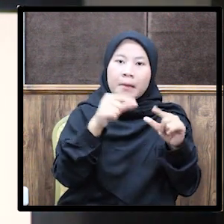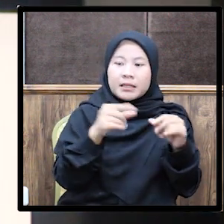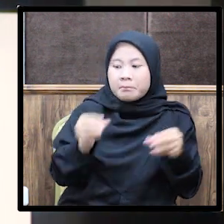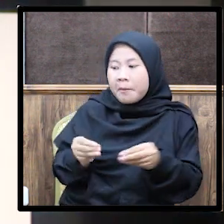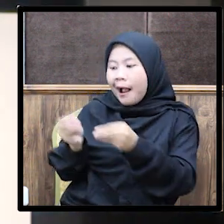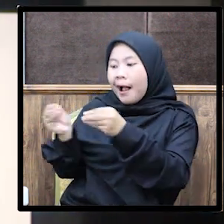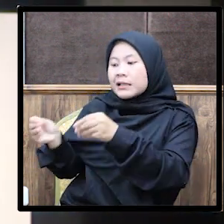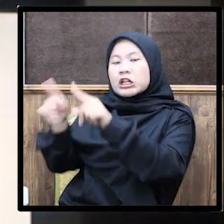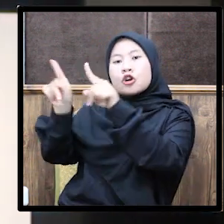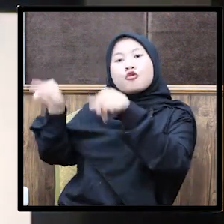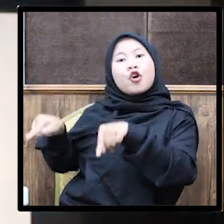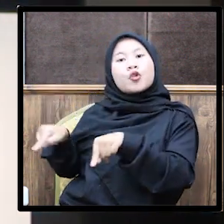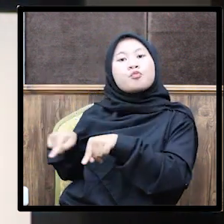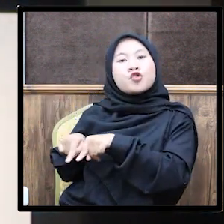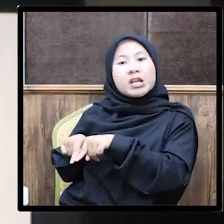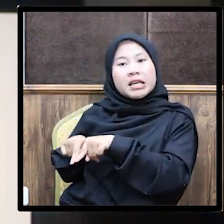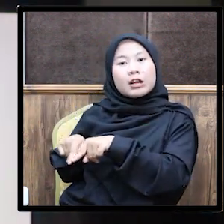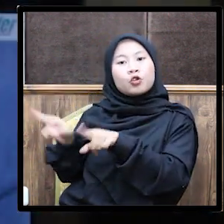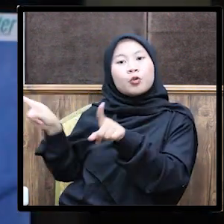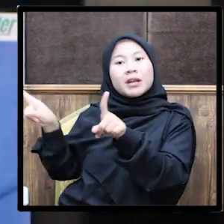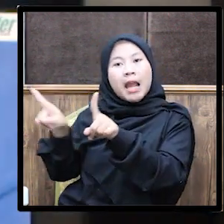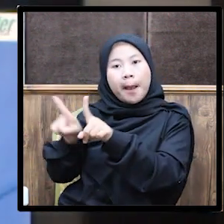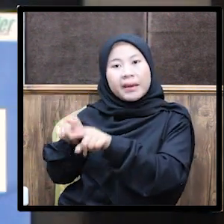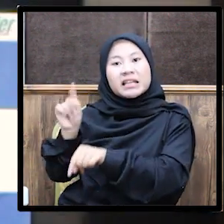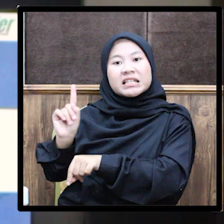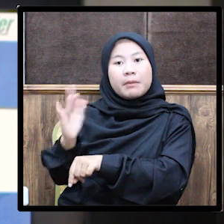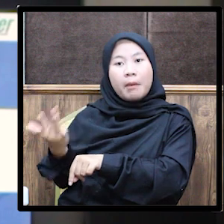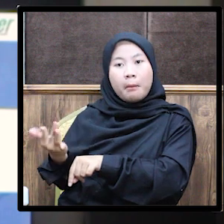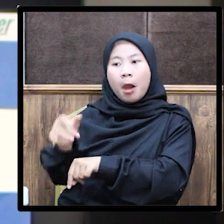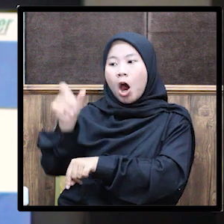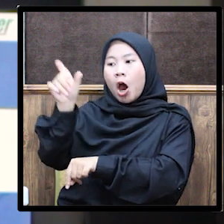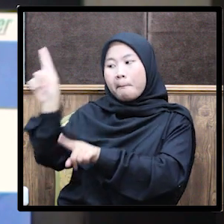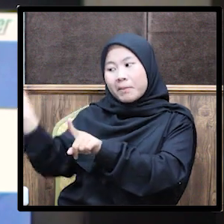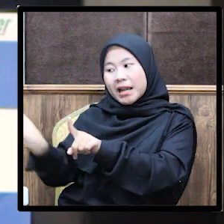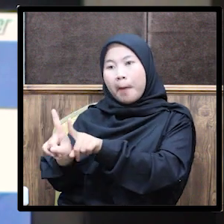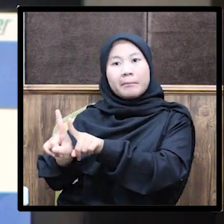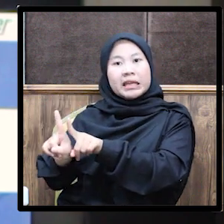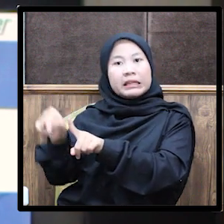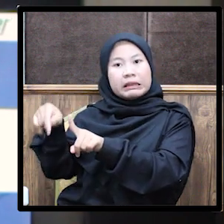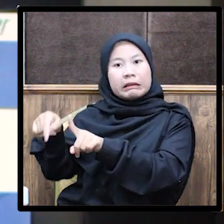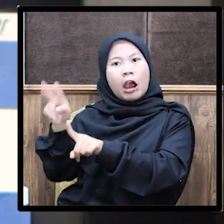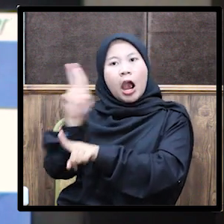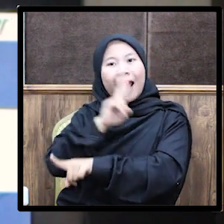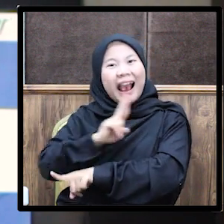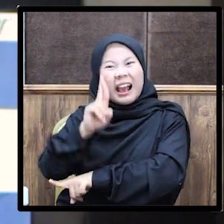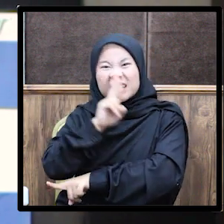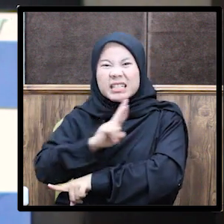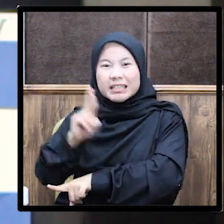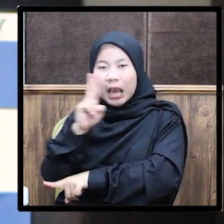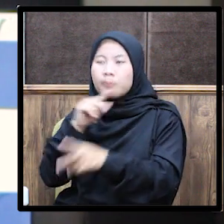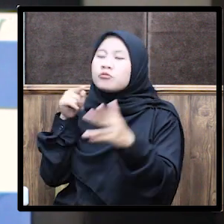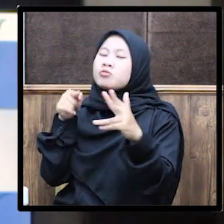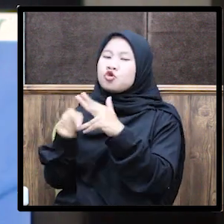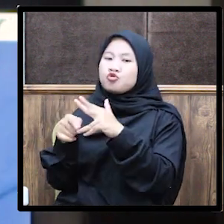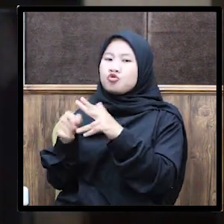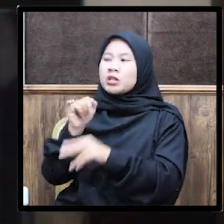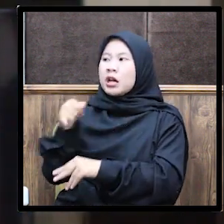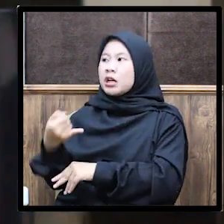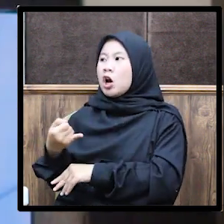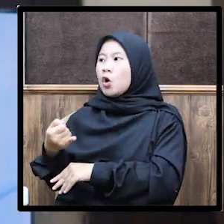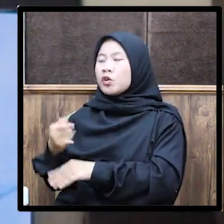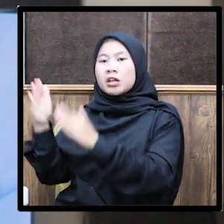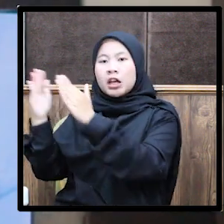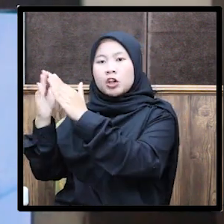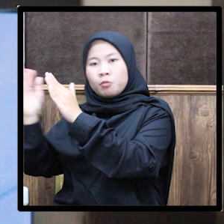ketentuan harus merahasiakan pilihannya orang yang didampingi. Jadi kalau memang dari rumah sudah ngajak pendamping,